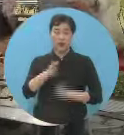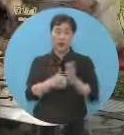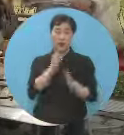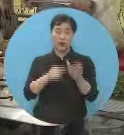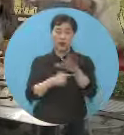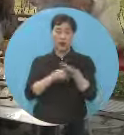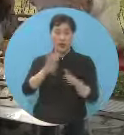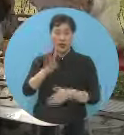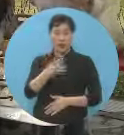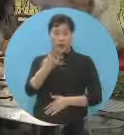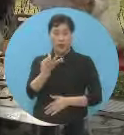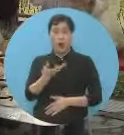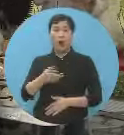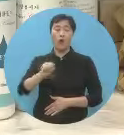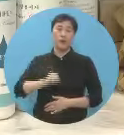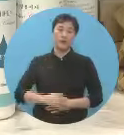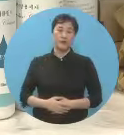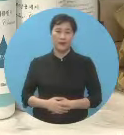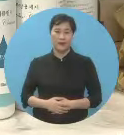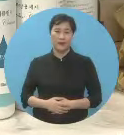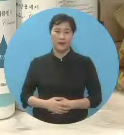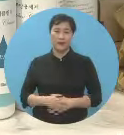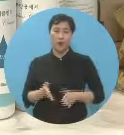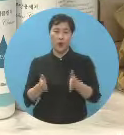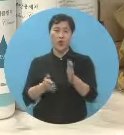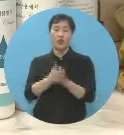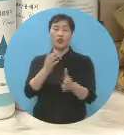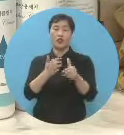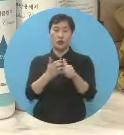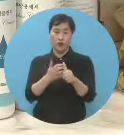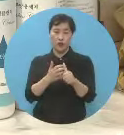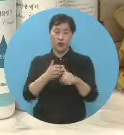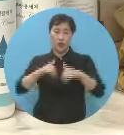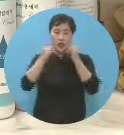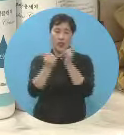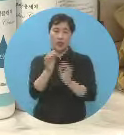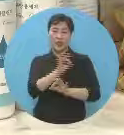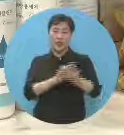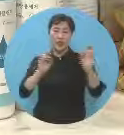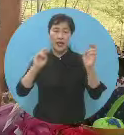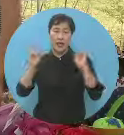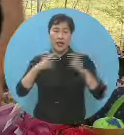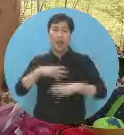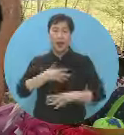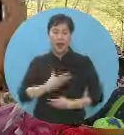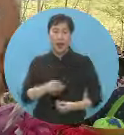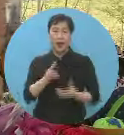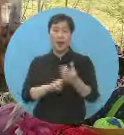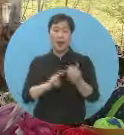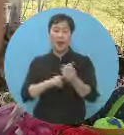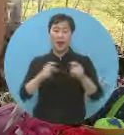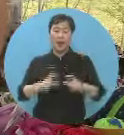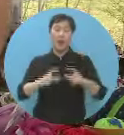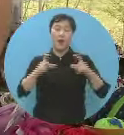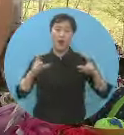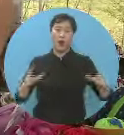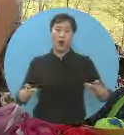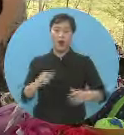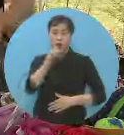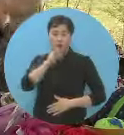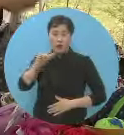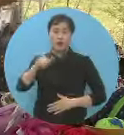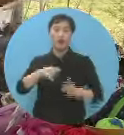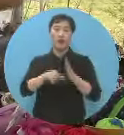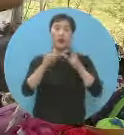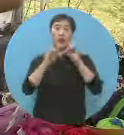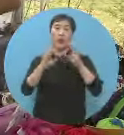414억 원입니다. 도와 시군은 사회적 경제기업의 안정적인 판로 확보와 우수 제품 홍보를 위해